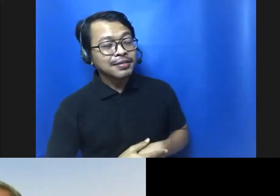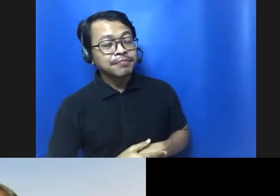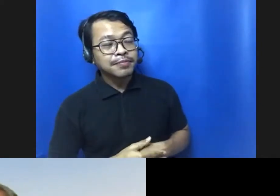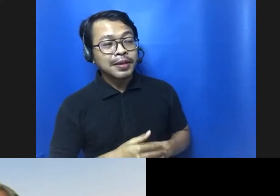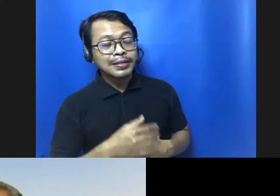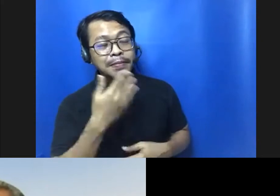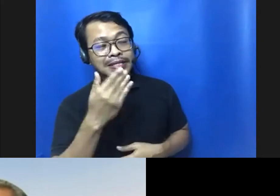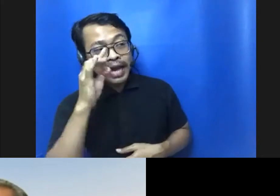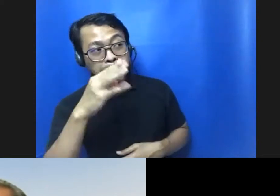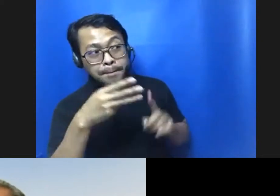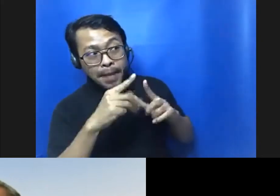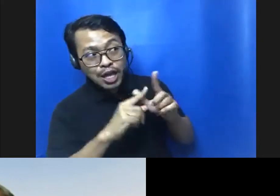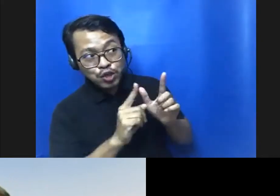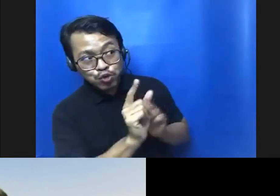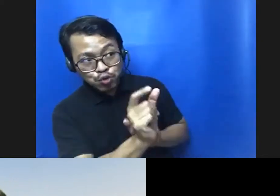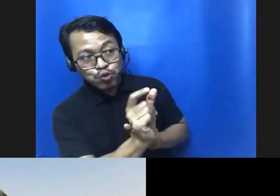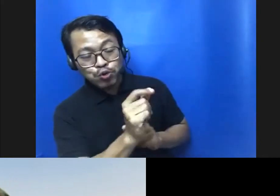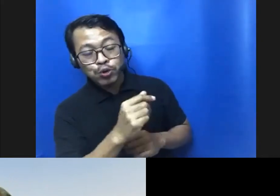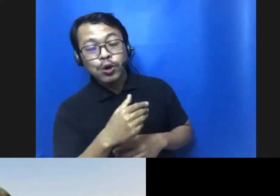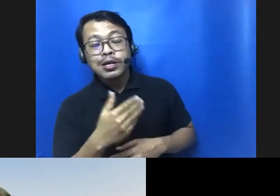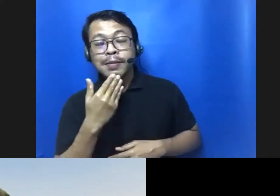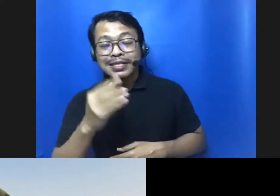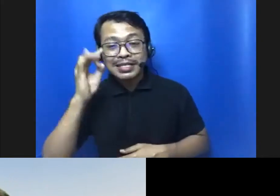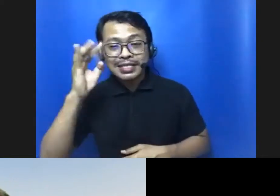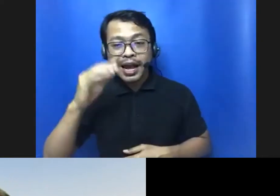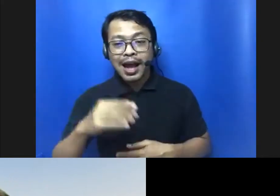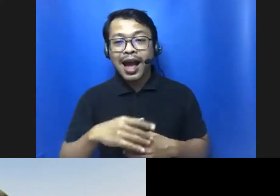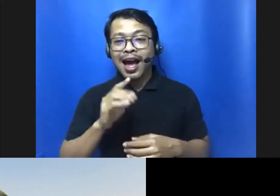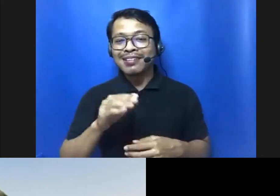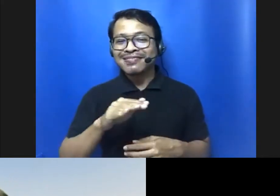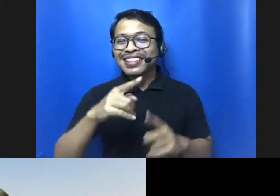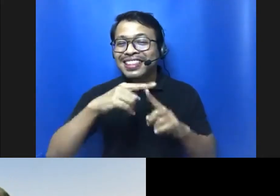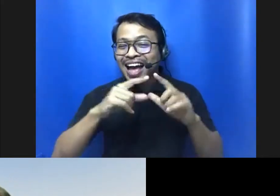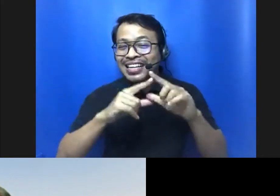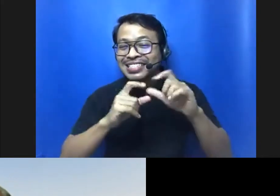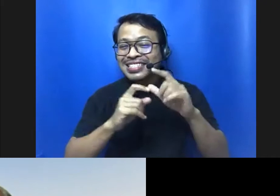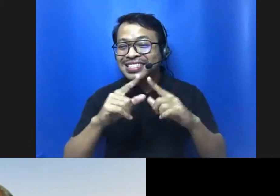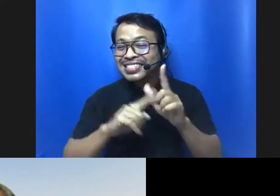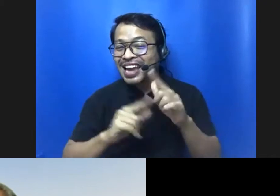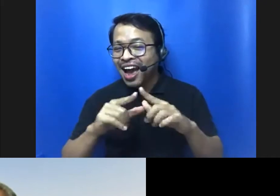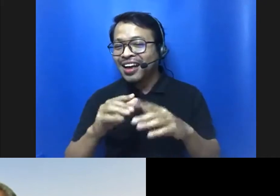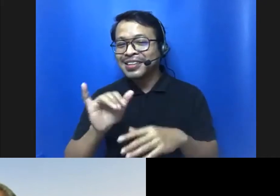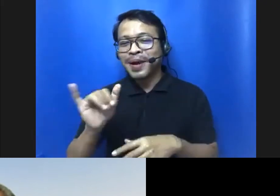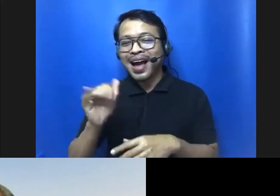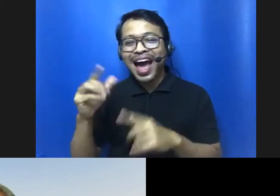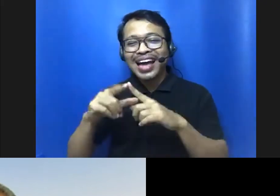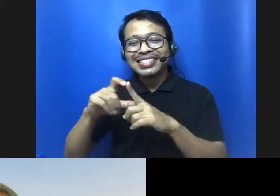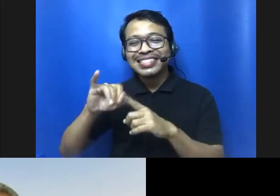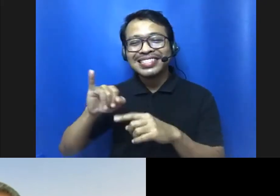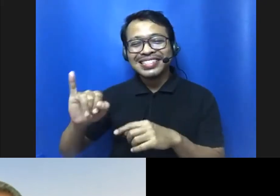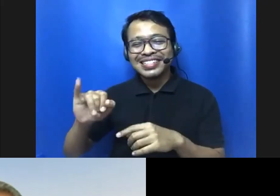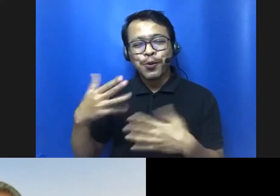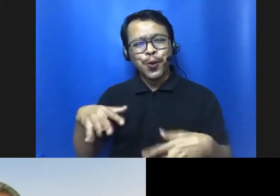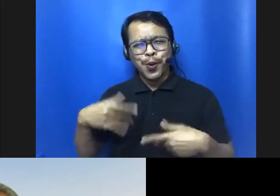Mas Bayu. Ya. Selamat siang ini adik Tasya dan Dek Aji, luar biasa. Ya. Pak Samto